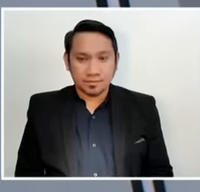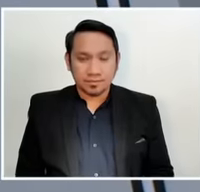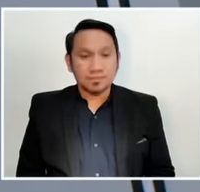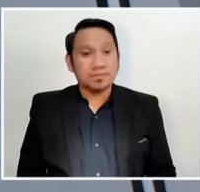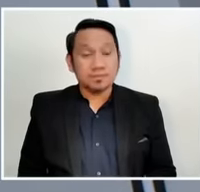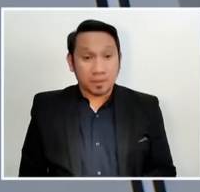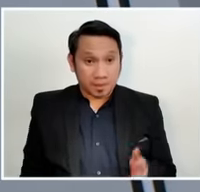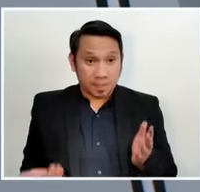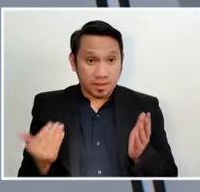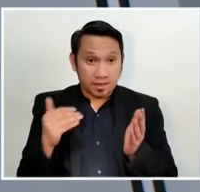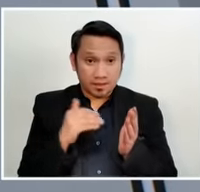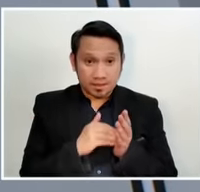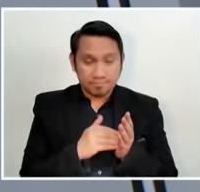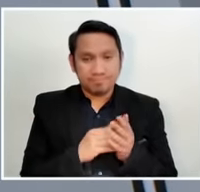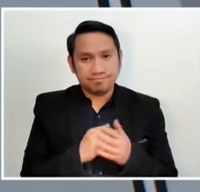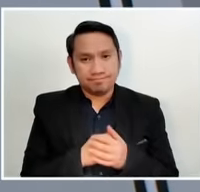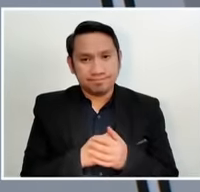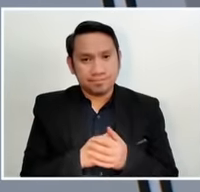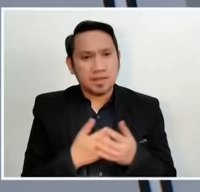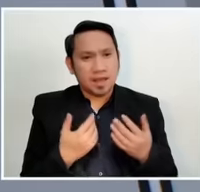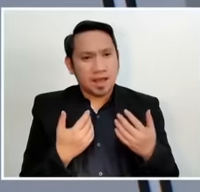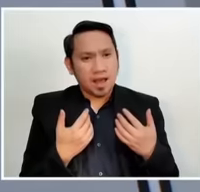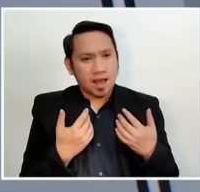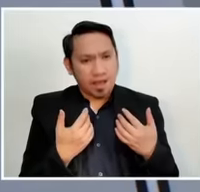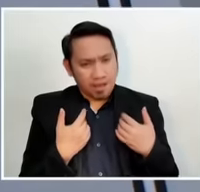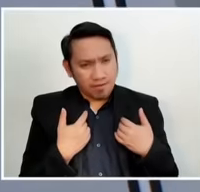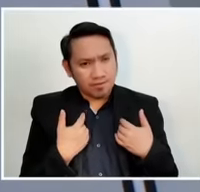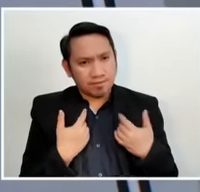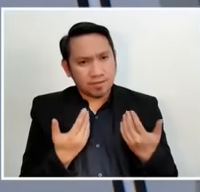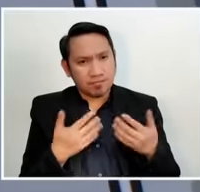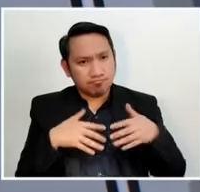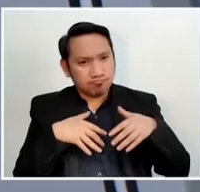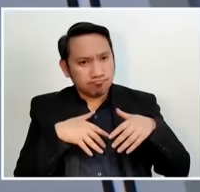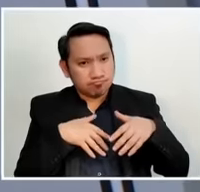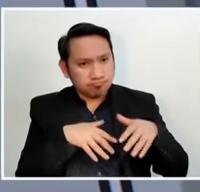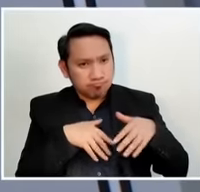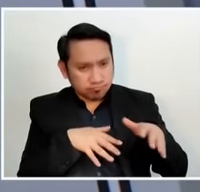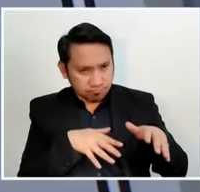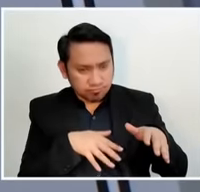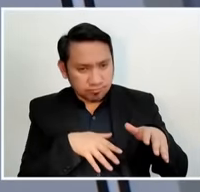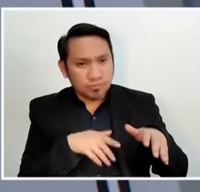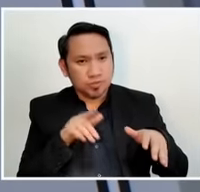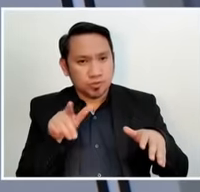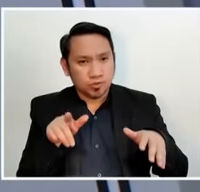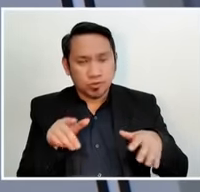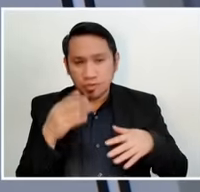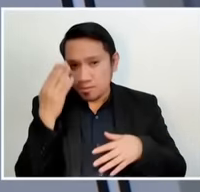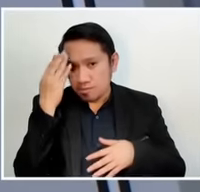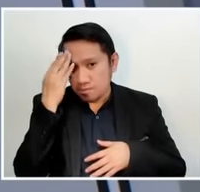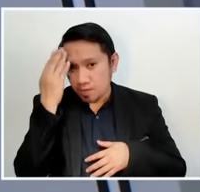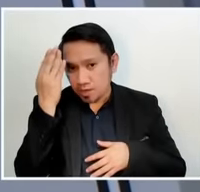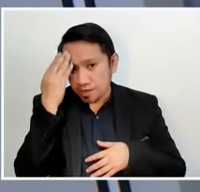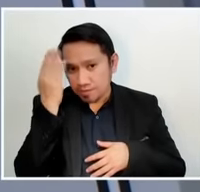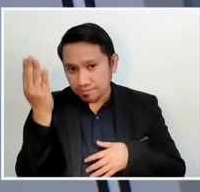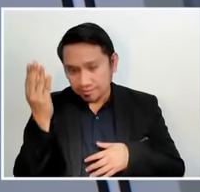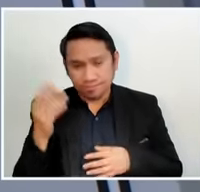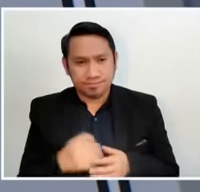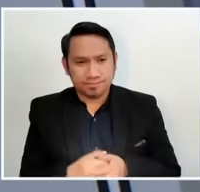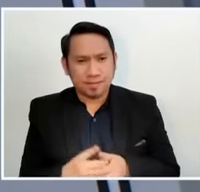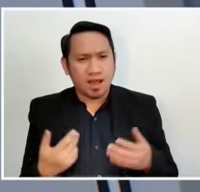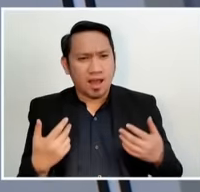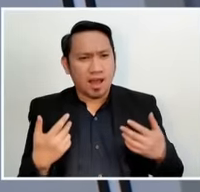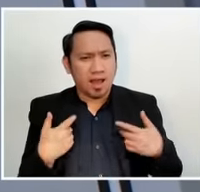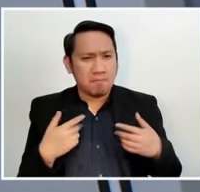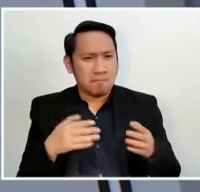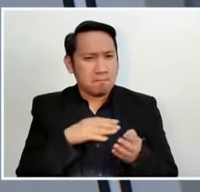Muling dinaos ang dinarayong Holy Week procession sa Baliwag, Bulacan. Tapok dito ang mahigit na 100 life-size